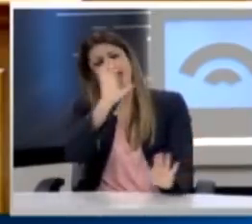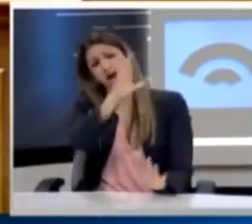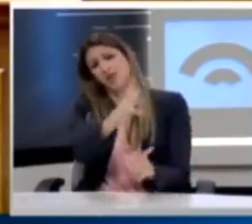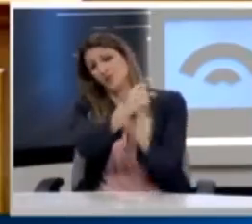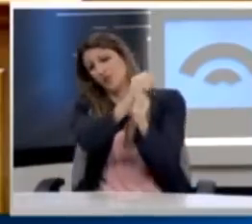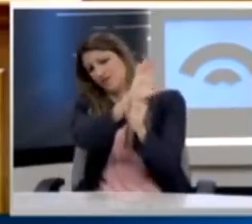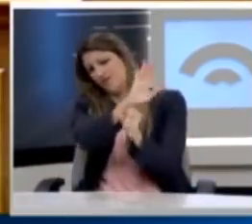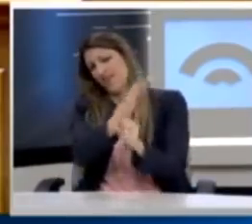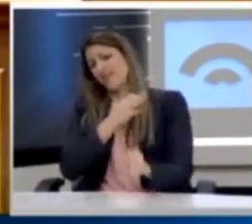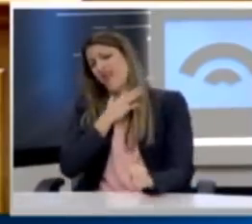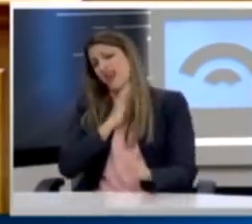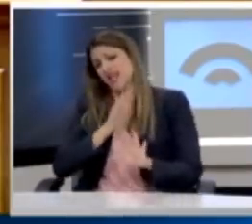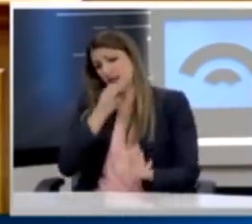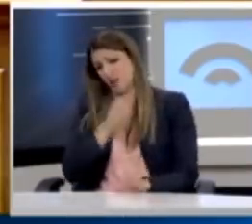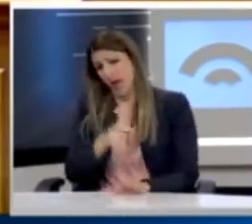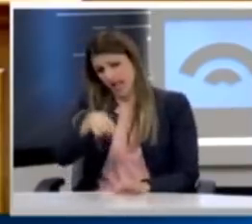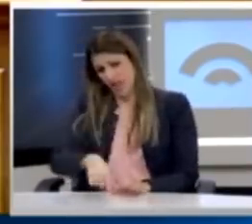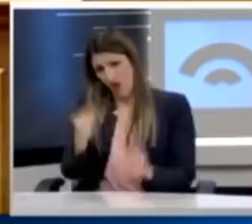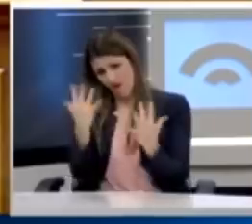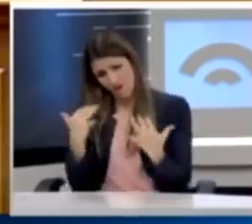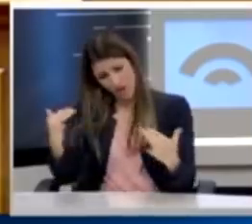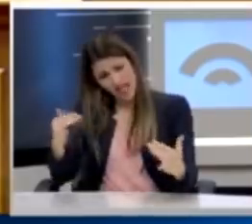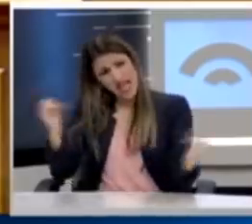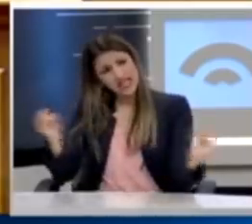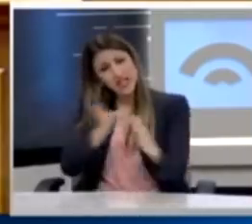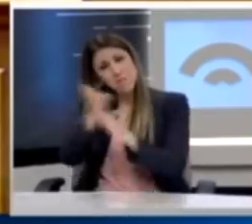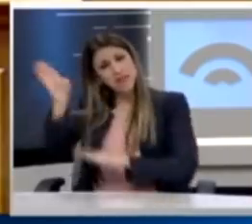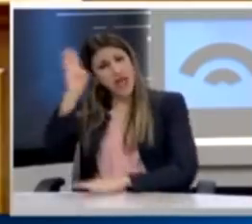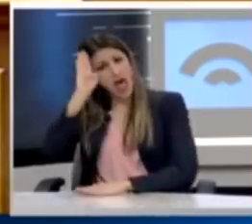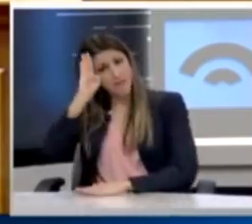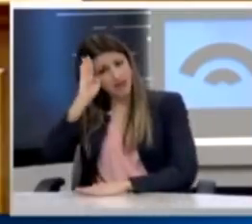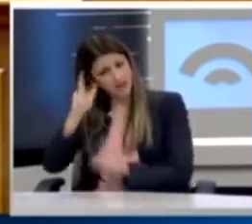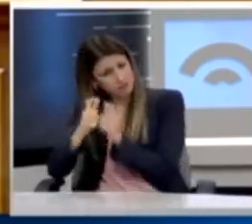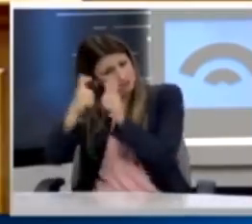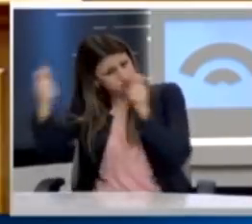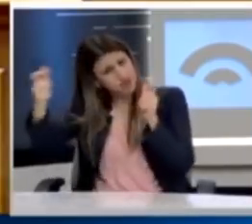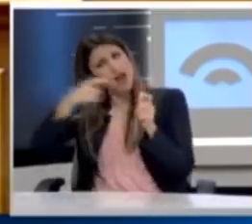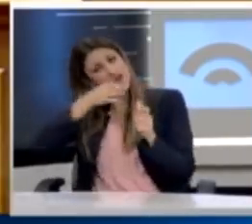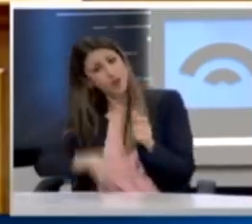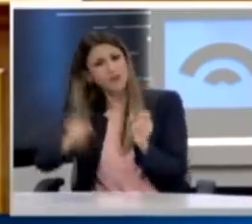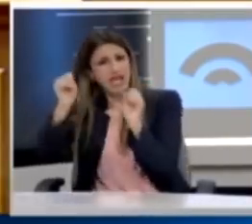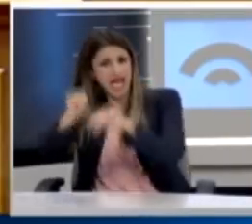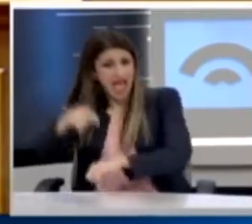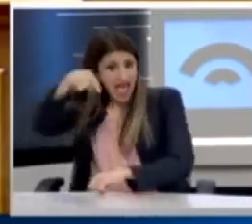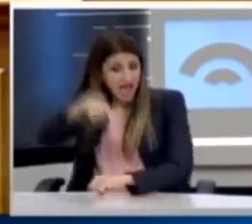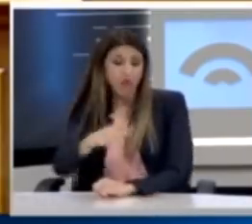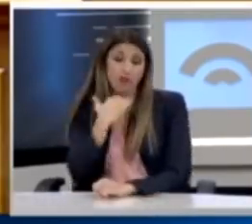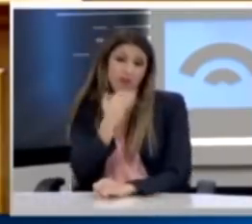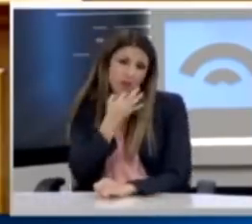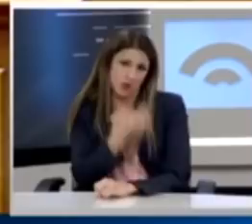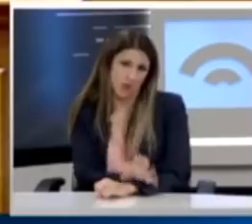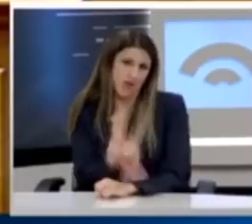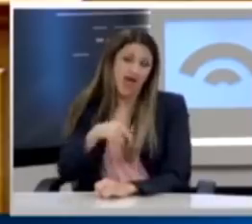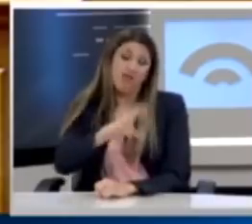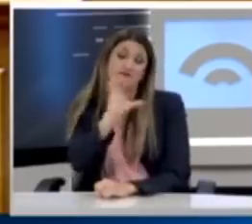στις δεξιώσεις της Αμερικάνικης Πρεσβείας, στα διάφορα σαλόνια των Νατοϊκών. Γιατί εδώ είναι Βαλκάνια, δεν